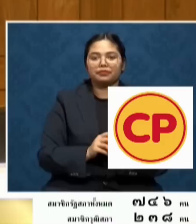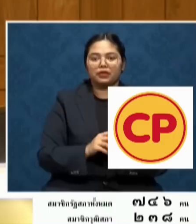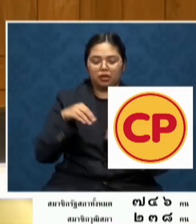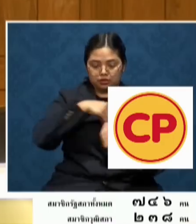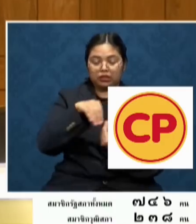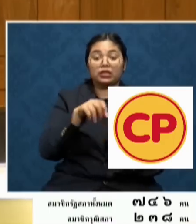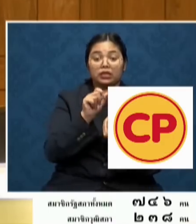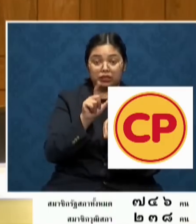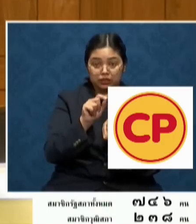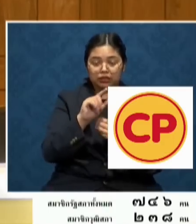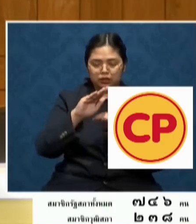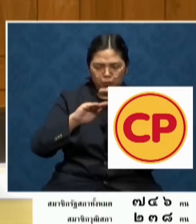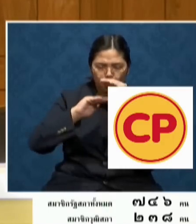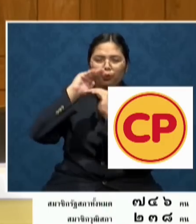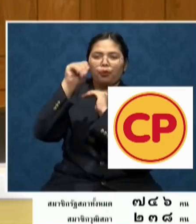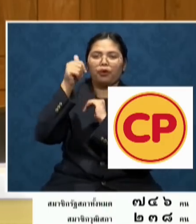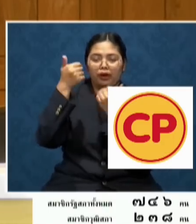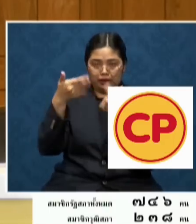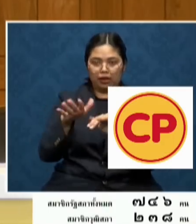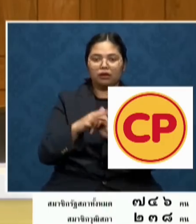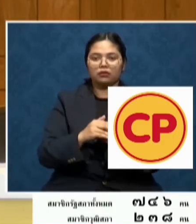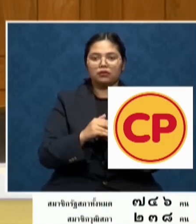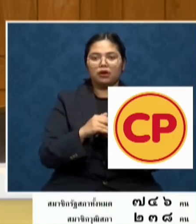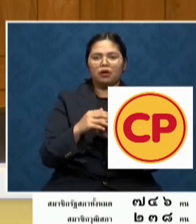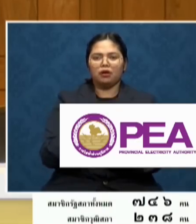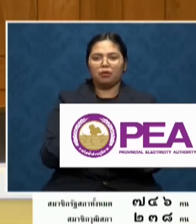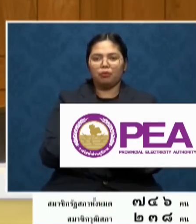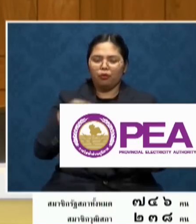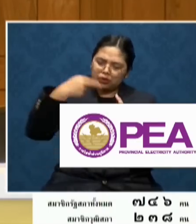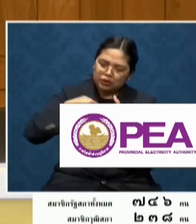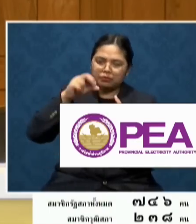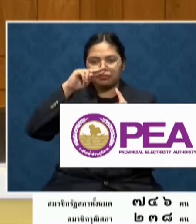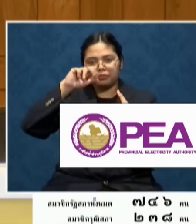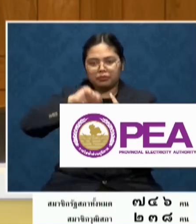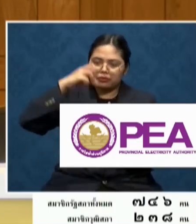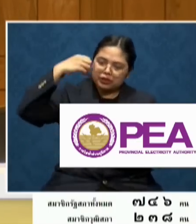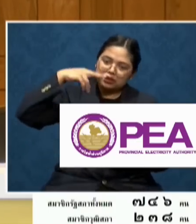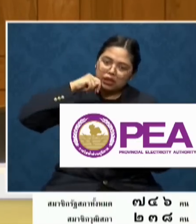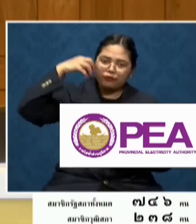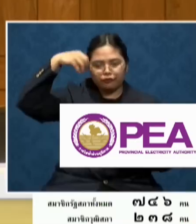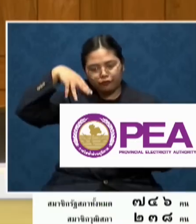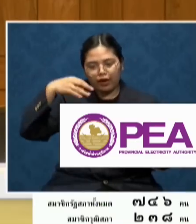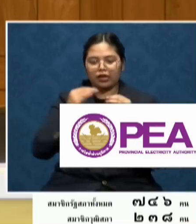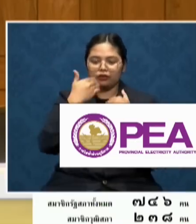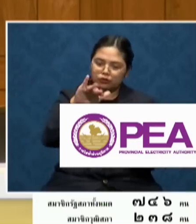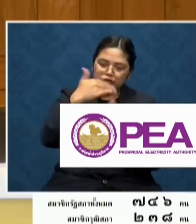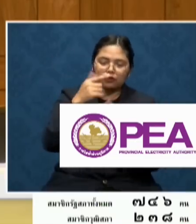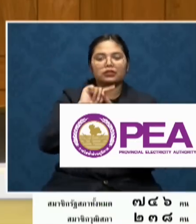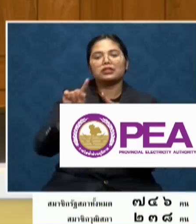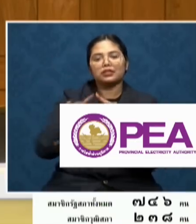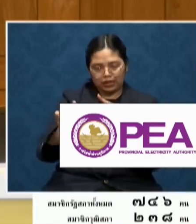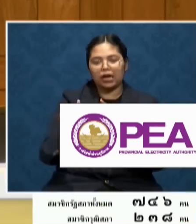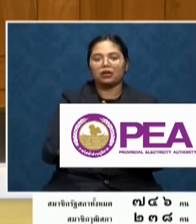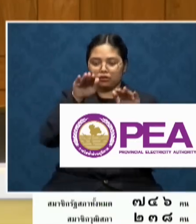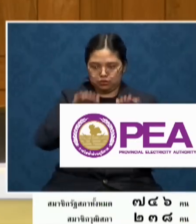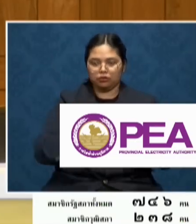มีการพูดคุยกันมีการจัดระบงระเบียบค่าโดยสารต่างๆทั้งมอเตอร์ไซค์รับจ้างแท็กซี่ไรเดอร์ให้มันมีความยุติธรรมมีความค